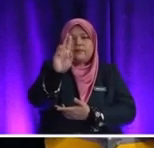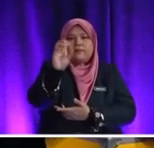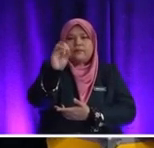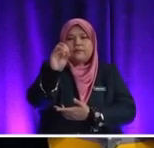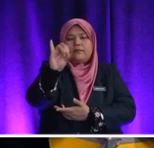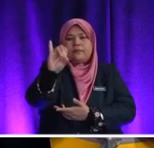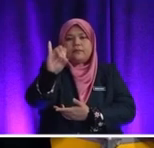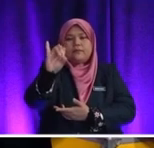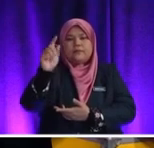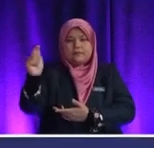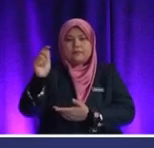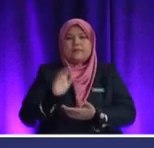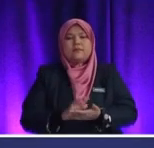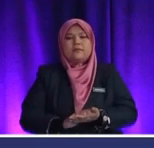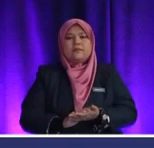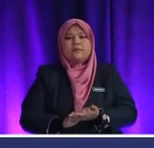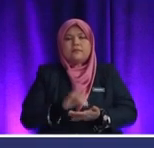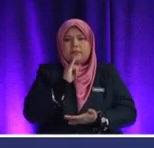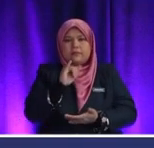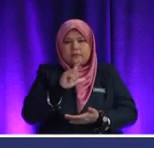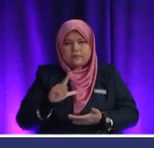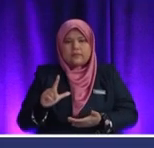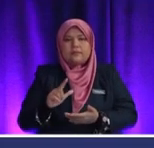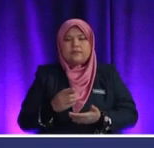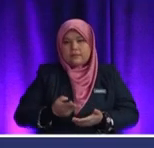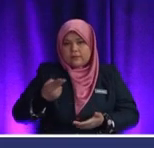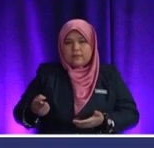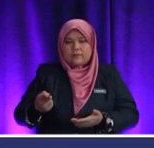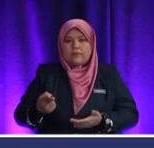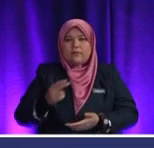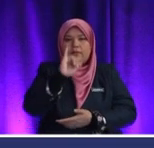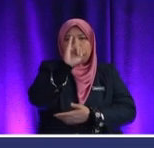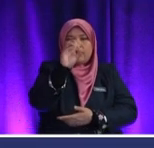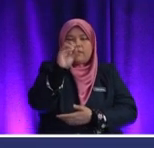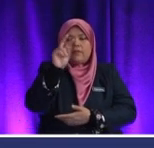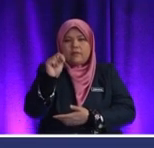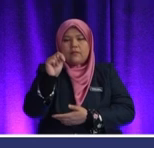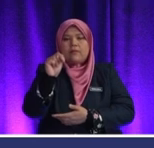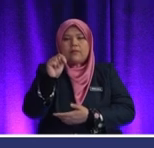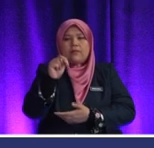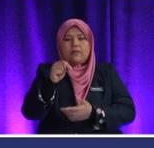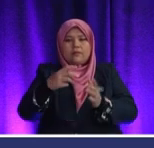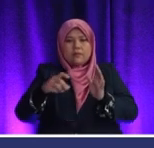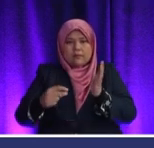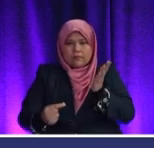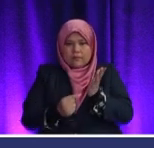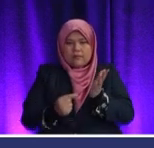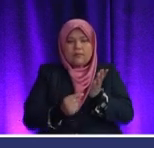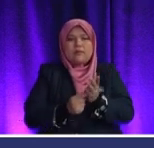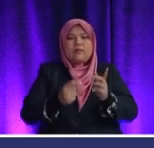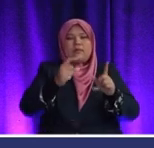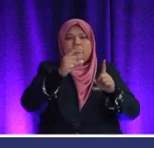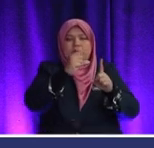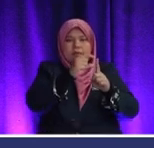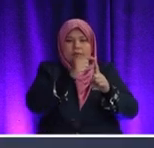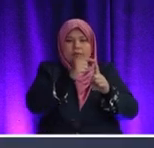elektrolit ialah bahan yang mengandung ion berkas positif dan juga Ayo yang berkasnya getif